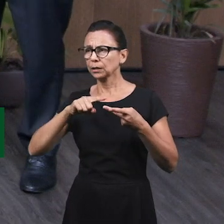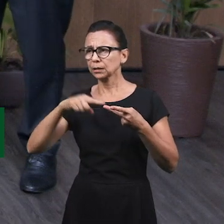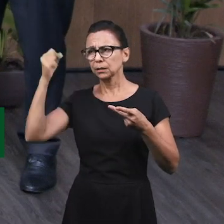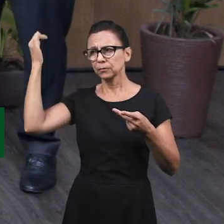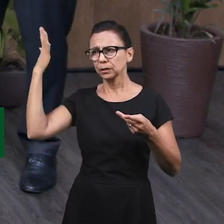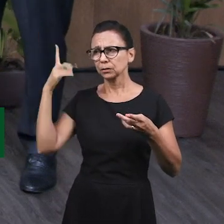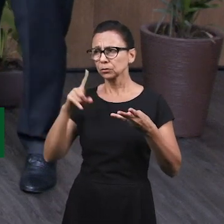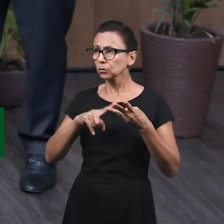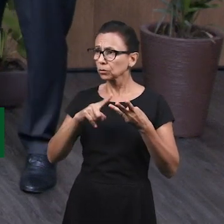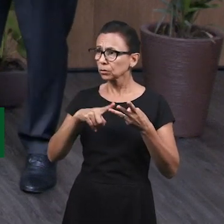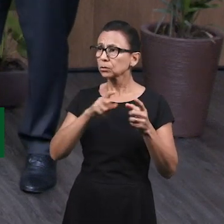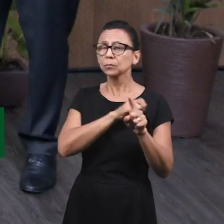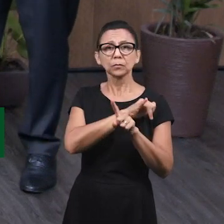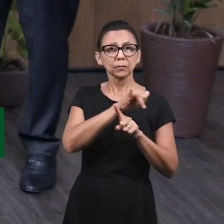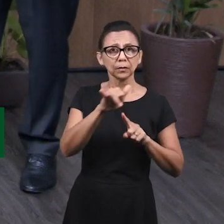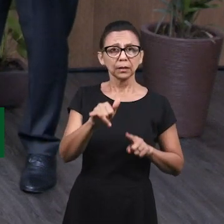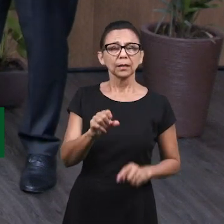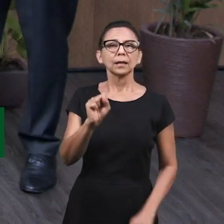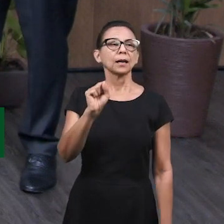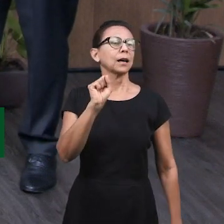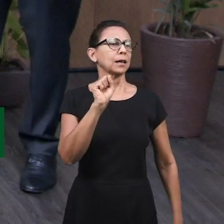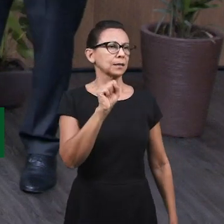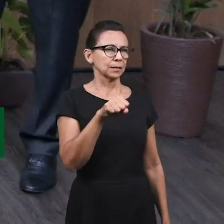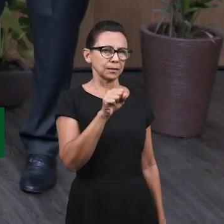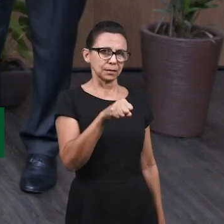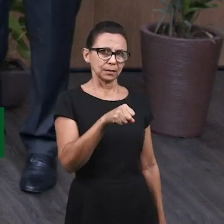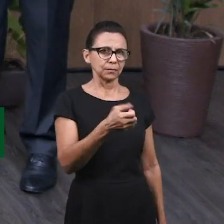partie prophétique. Exactement. Exatamente.